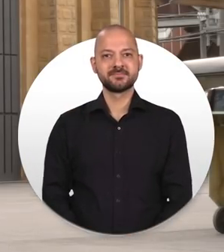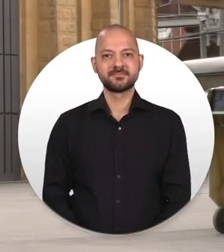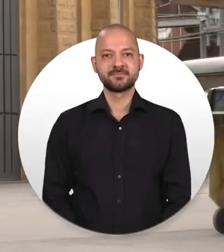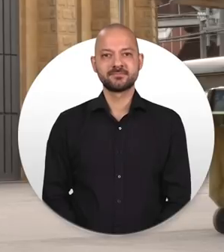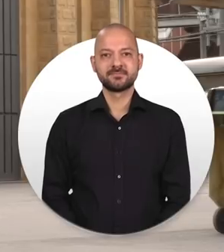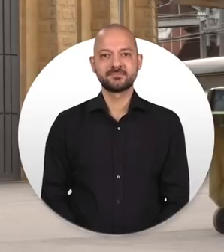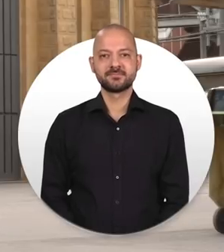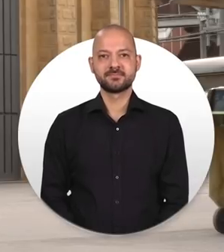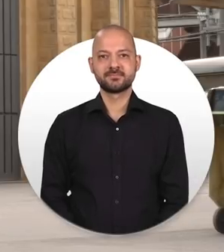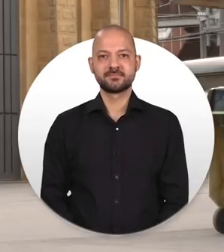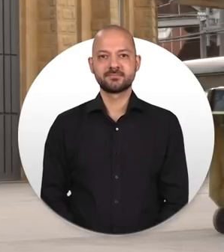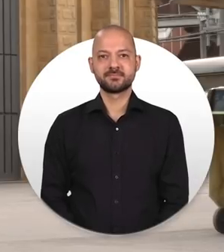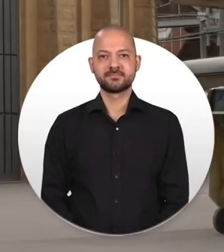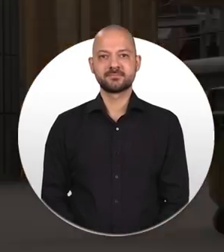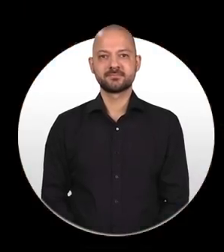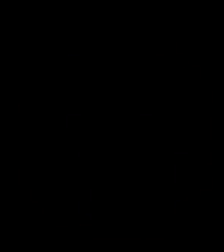ich Merci sagen bei dem Info-Handicap.